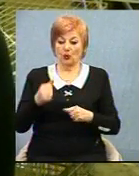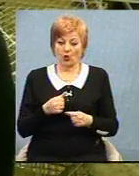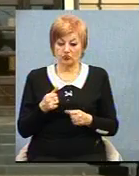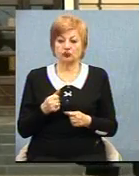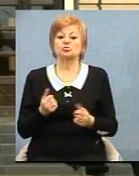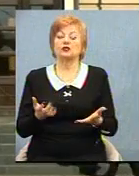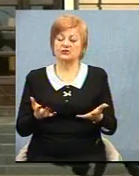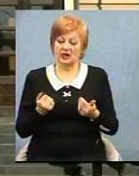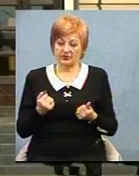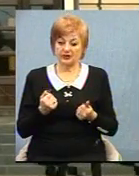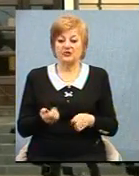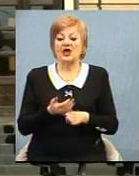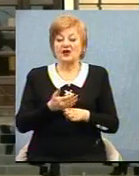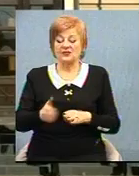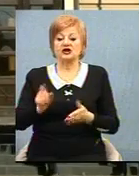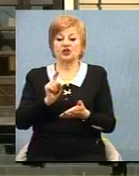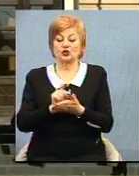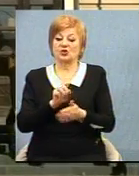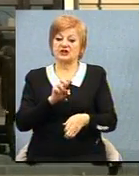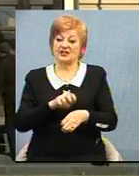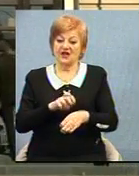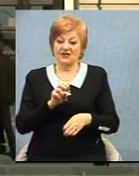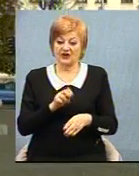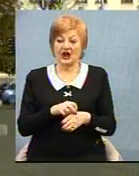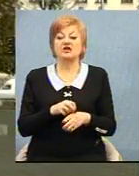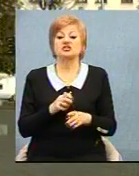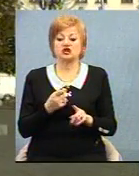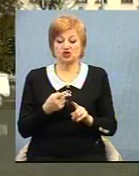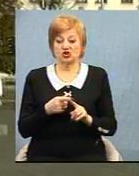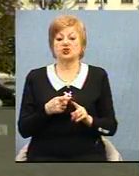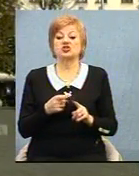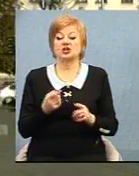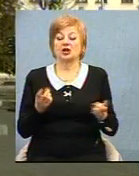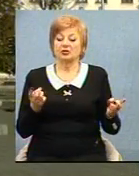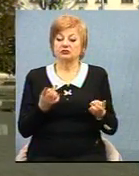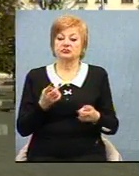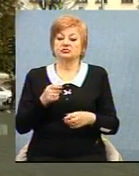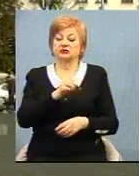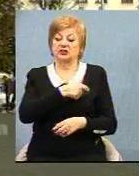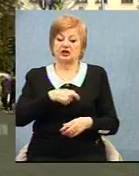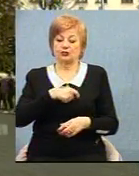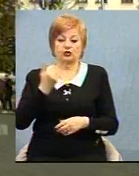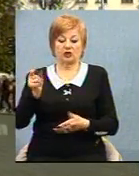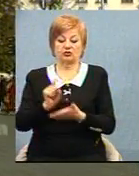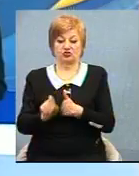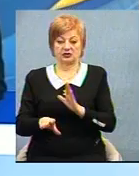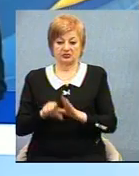таки узяти. Виділення вакансій ветеринара на комунальному підприємстві «Побутових» за депутатами Запорізької